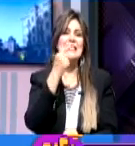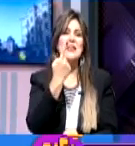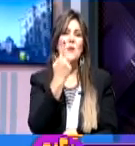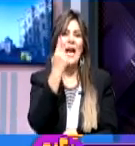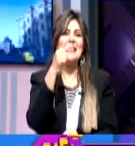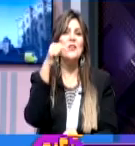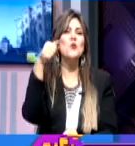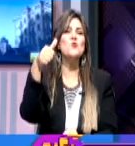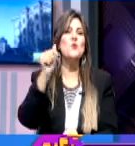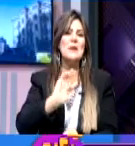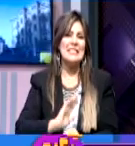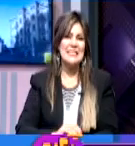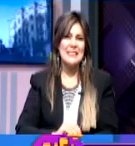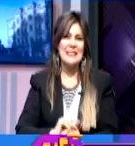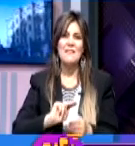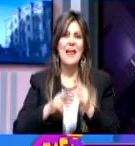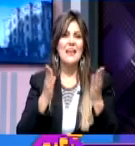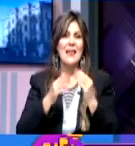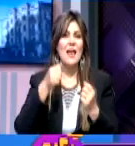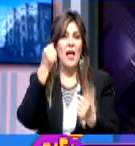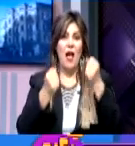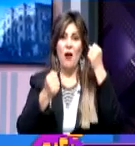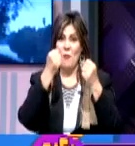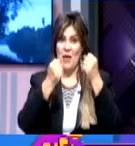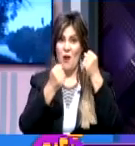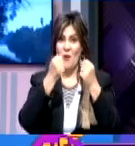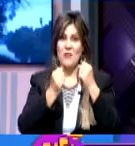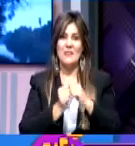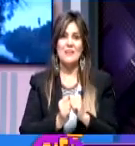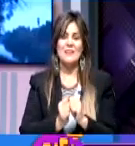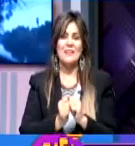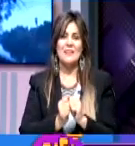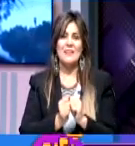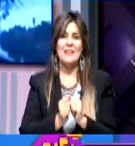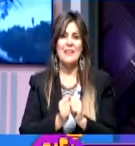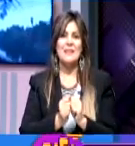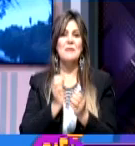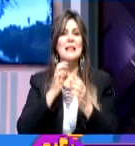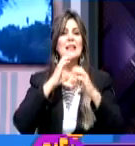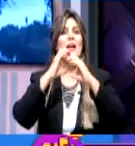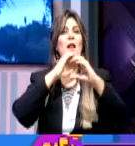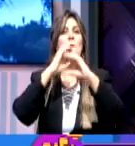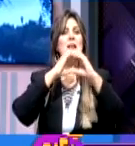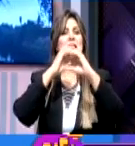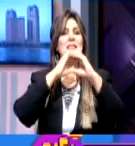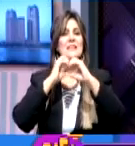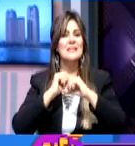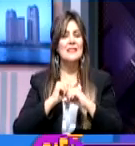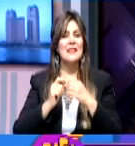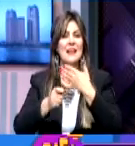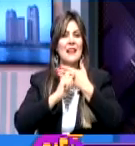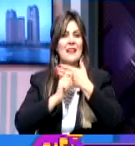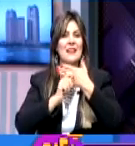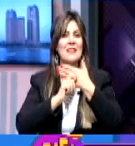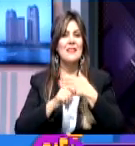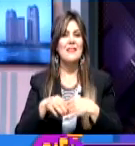جنيه ايا كان المحطات. كمان السيارات بتاع الباص ان وزاره النقل عامله برضو تخفيضات كبيره